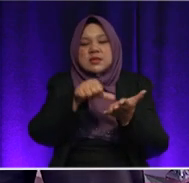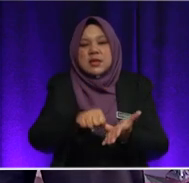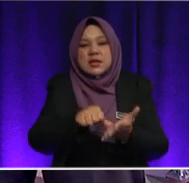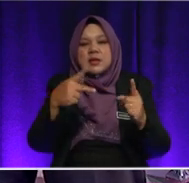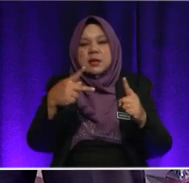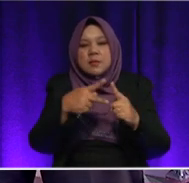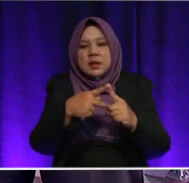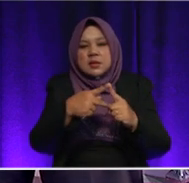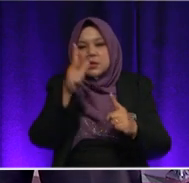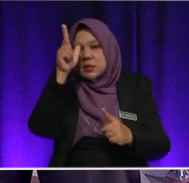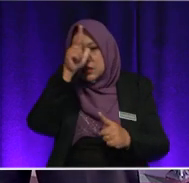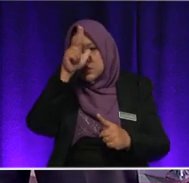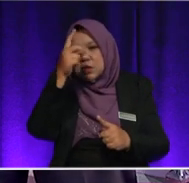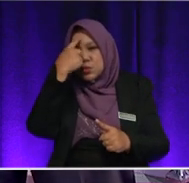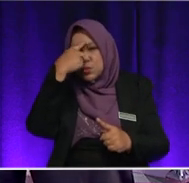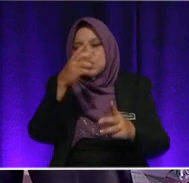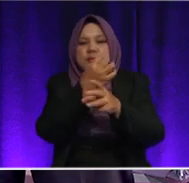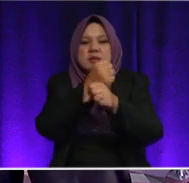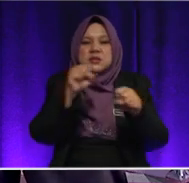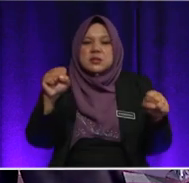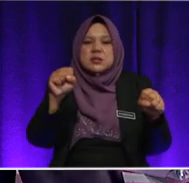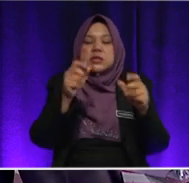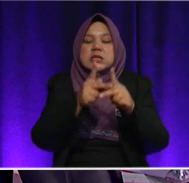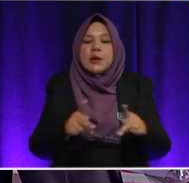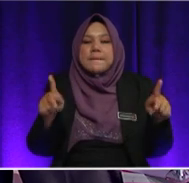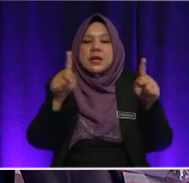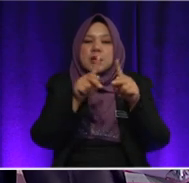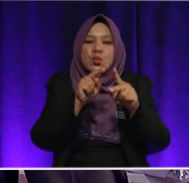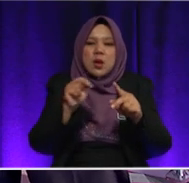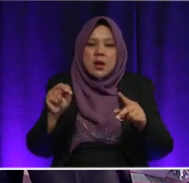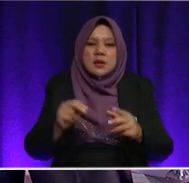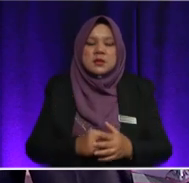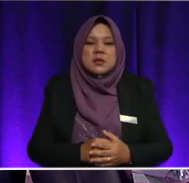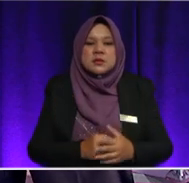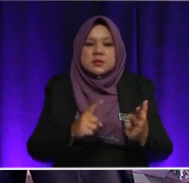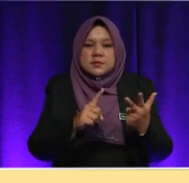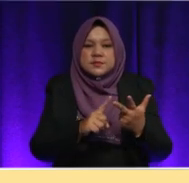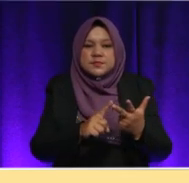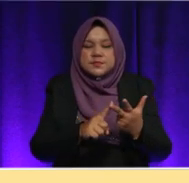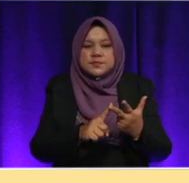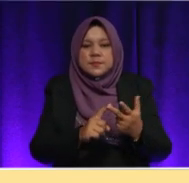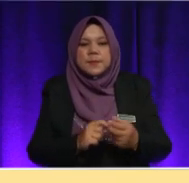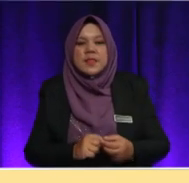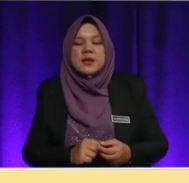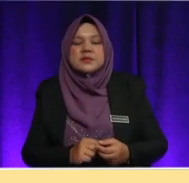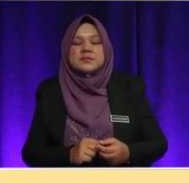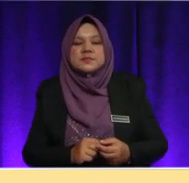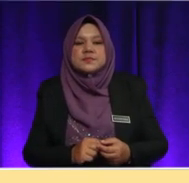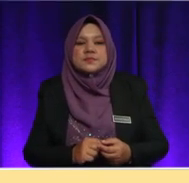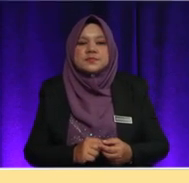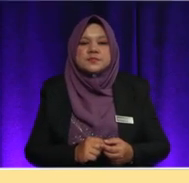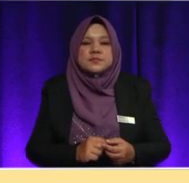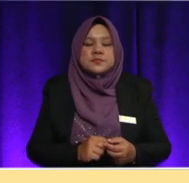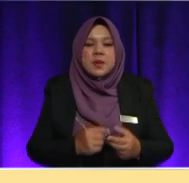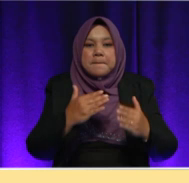pihak-pihak tertentu untuk menyediakan keperluan Oke lagi menjamin bekal dan sumber tenaga yang berteruskan pada masa